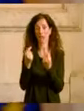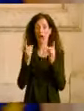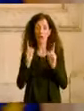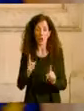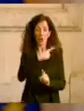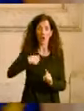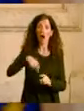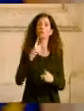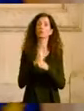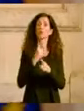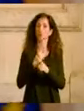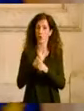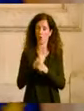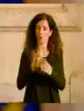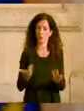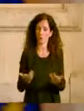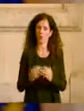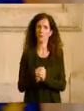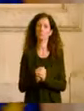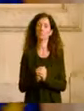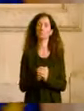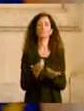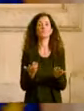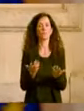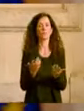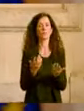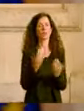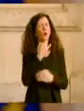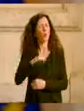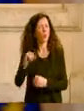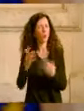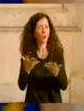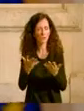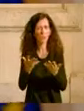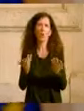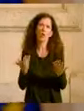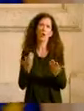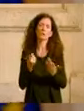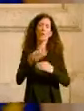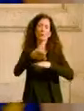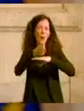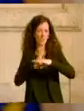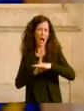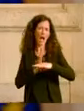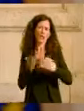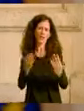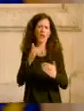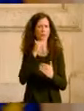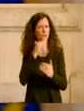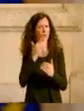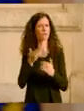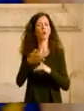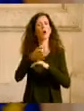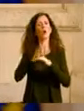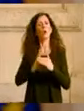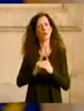ultimo, abbia una cospicua parte, non tutta me ne rendo conto, ma una cospicua parte di